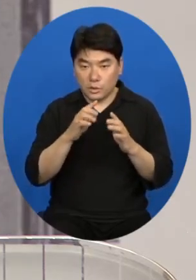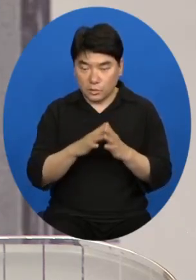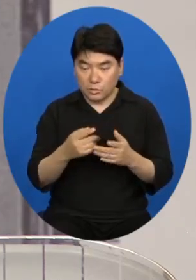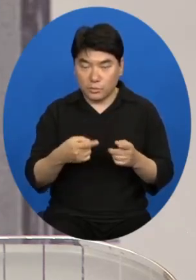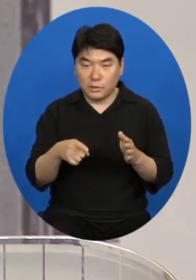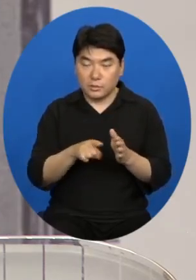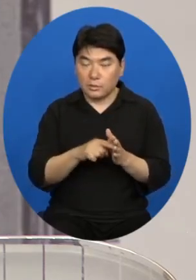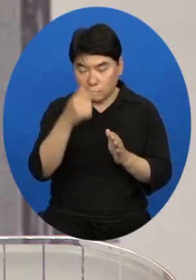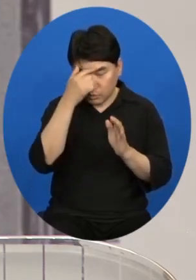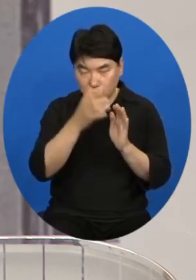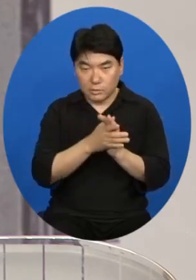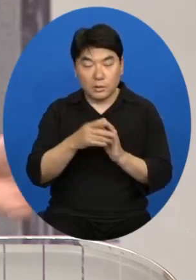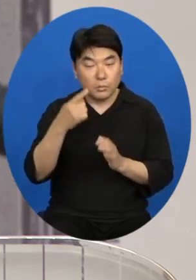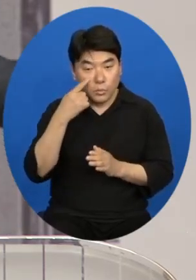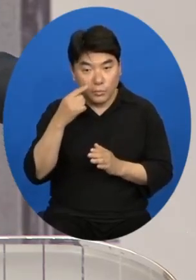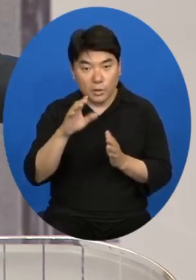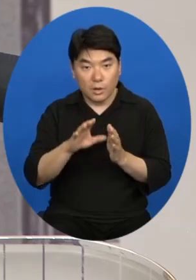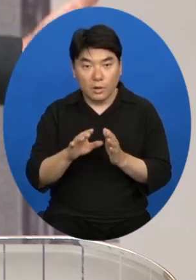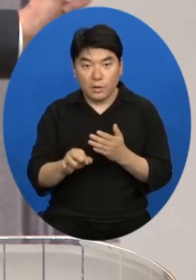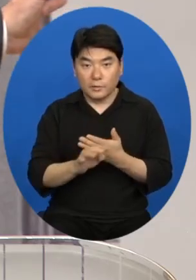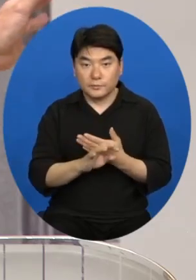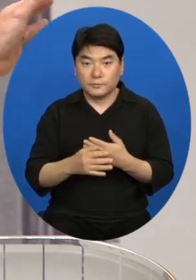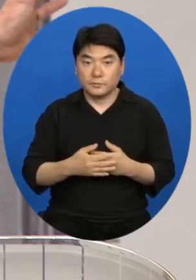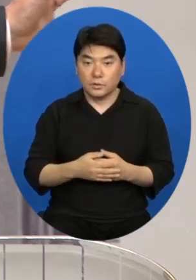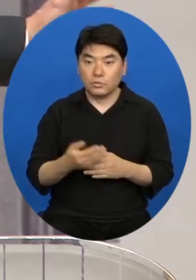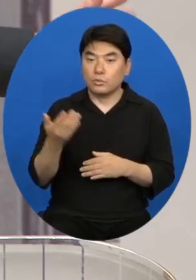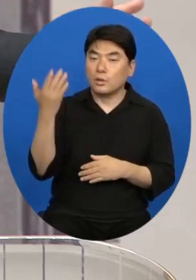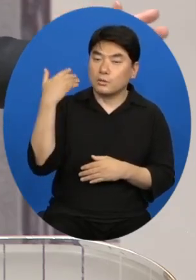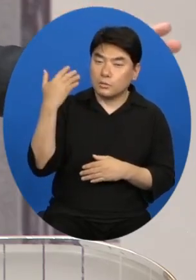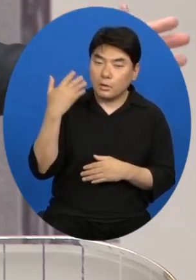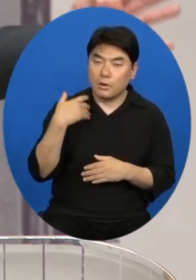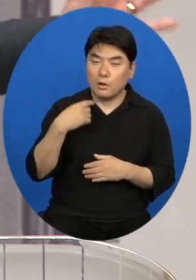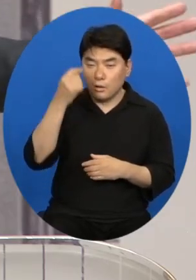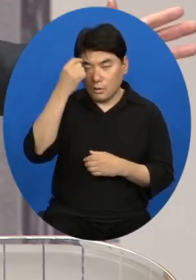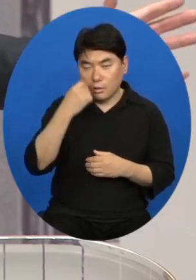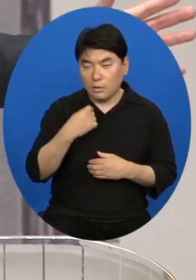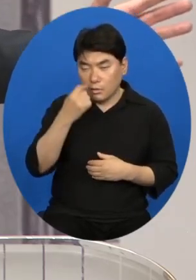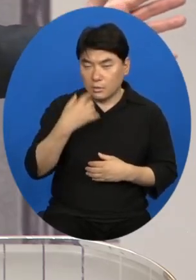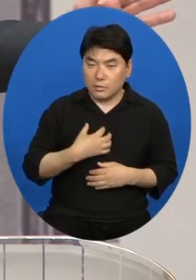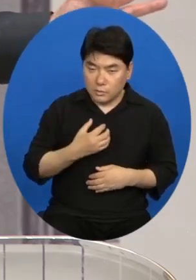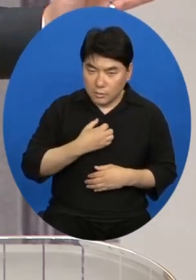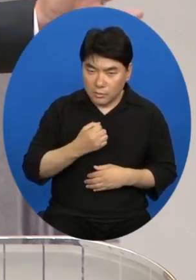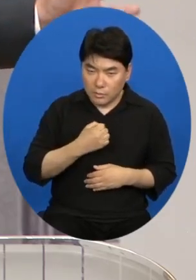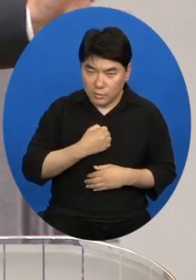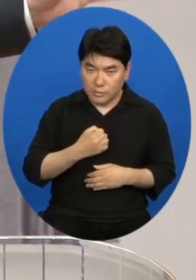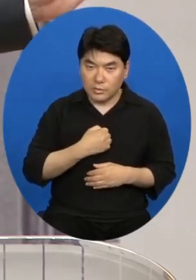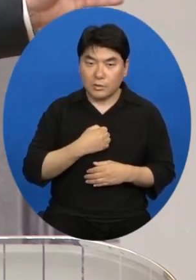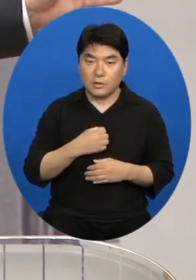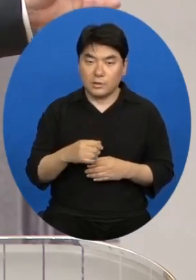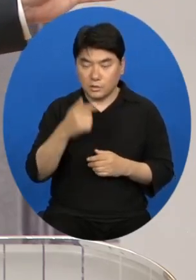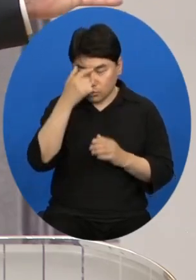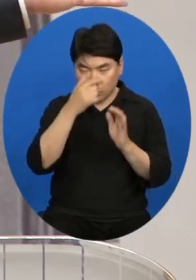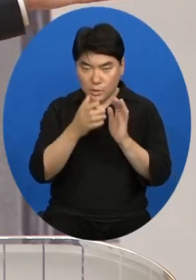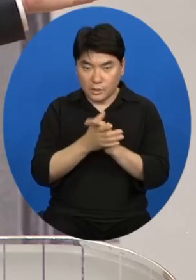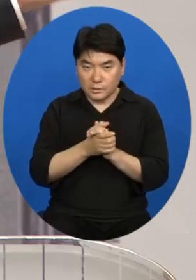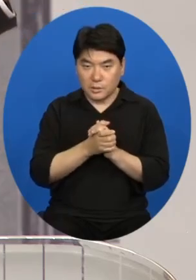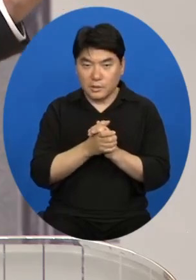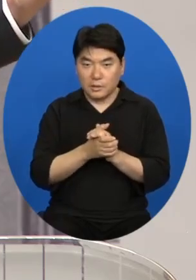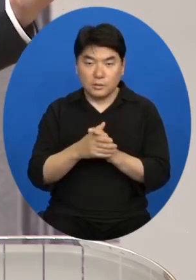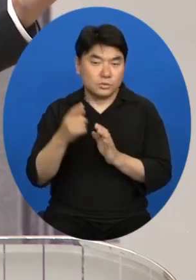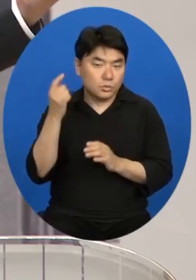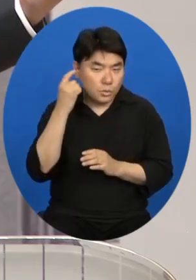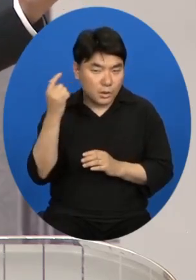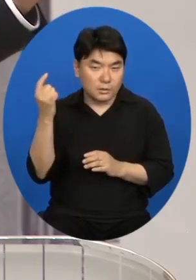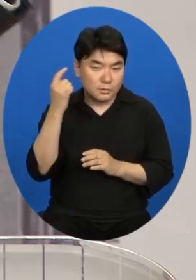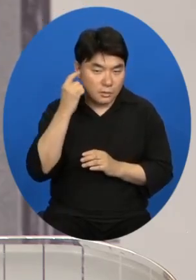하는데 기도하다 보면 그 뒤에서 그렇게 애통해하면서 눈물을 흘리면서 막 기도를 하시는 그 소리가 막